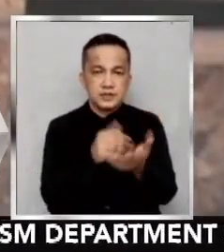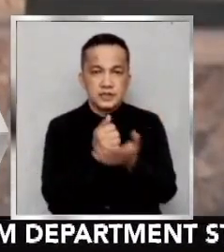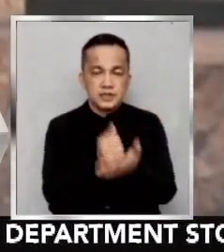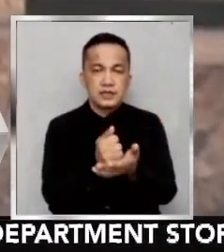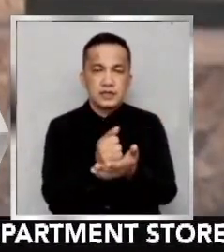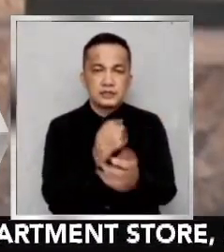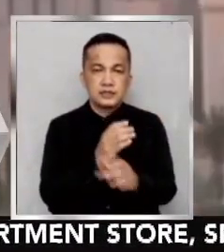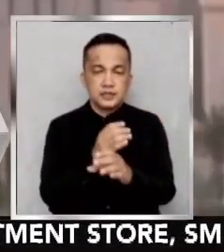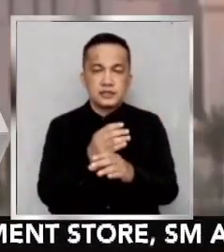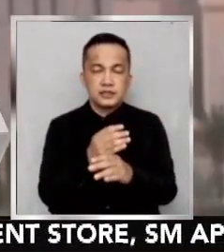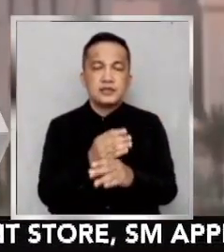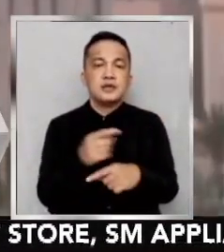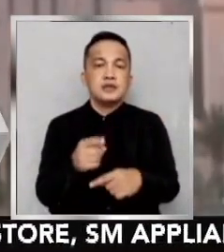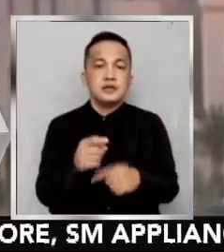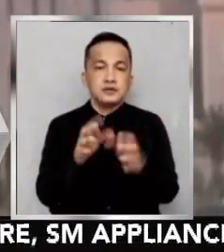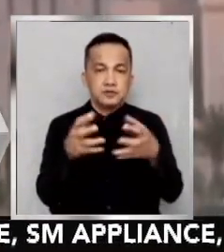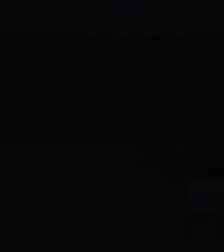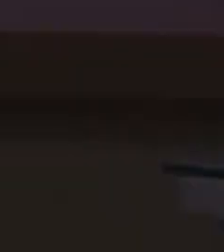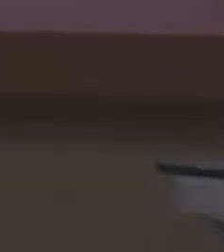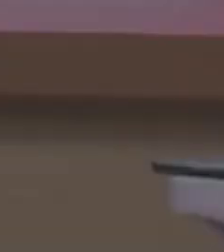sector ang iba.